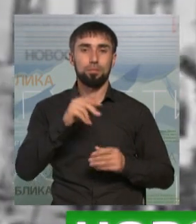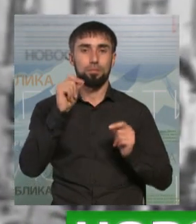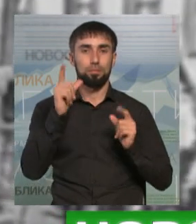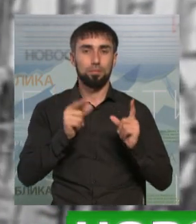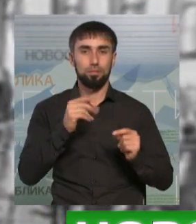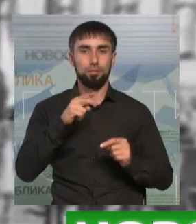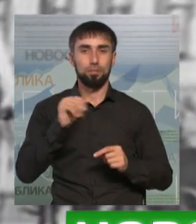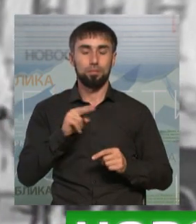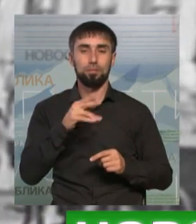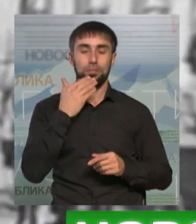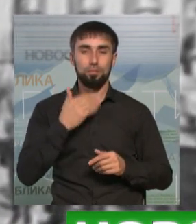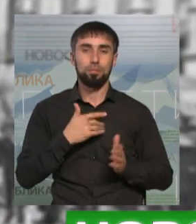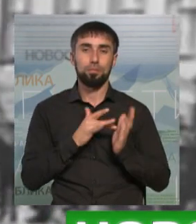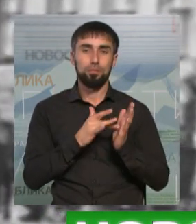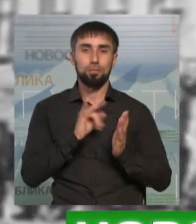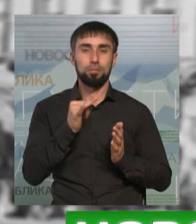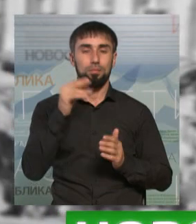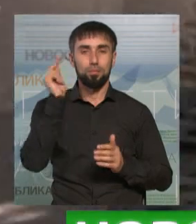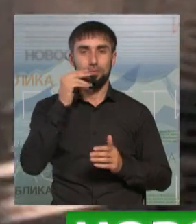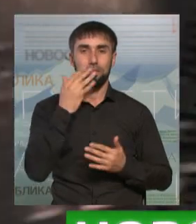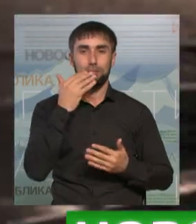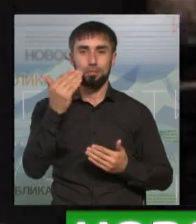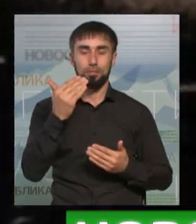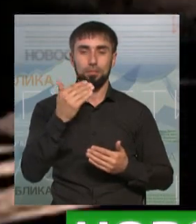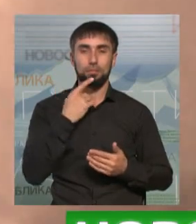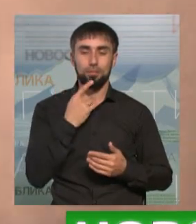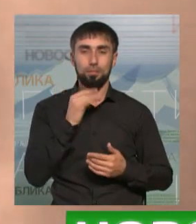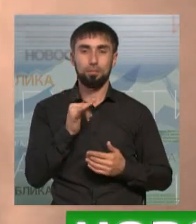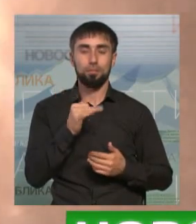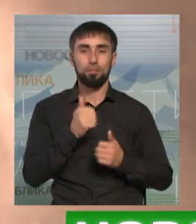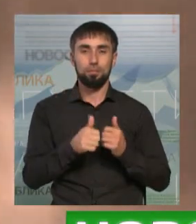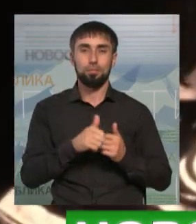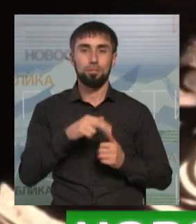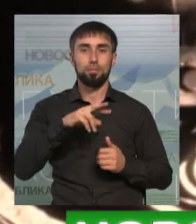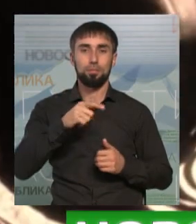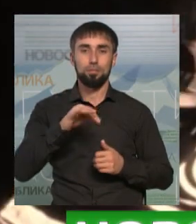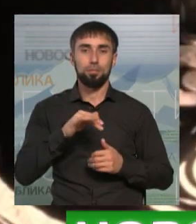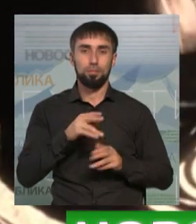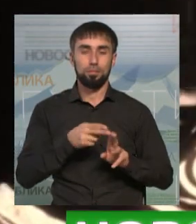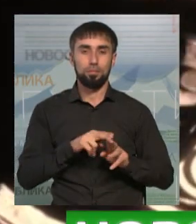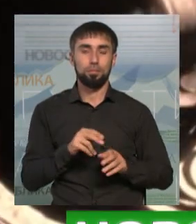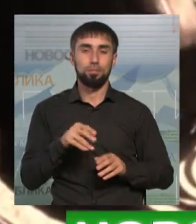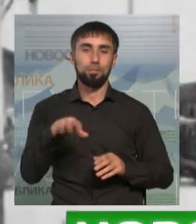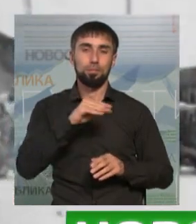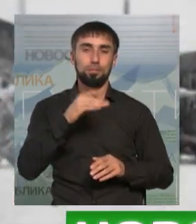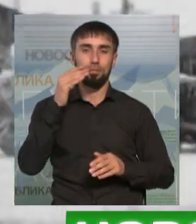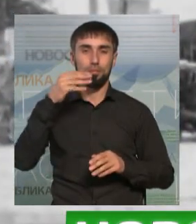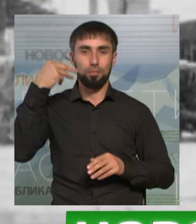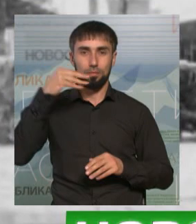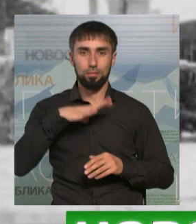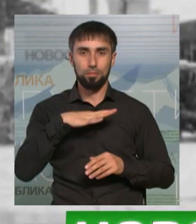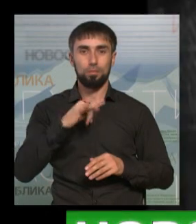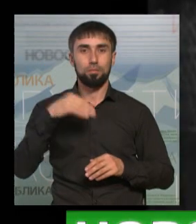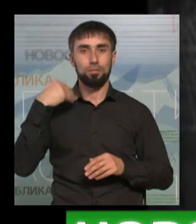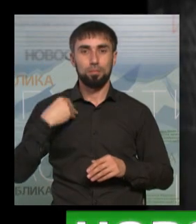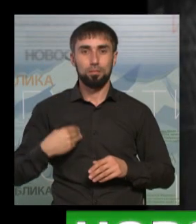Любил путешествовать, учил иностранные языки, занимался благотворительностью. Эмигрировал из России в 1920 году в Турцию, позже во Францию